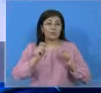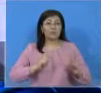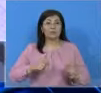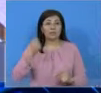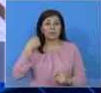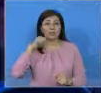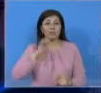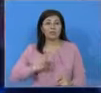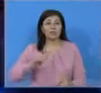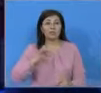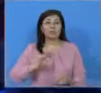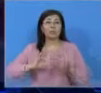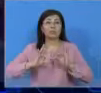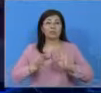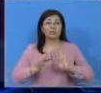Республиканской олимпиады.